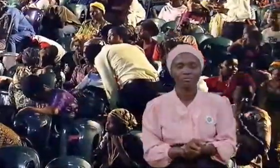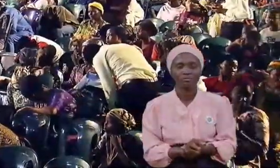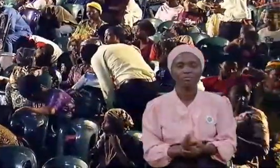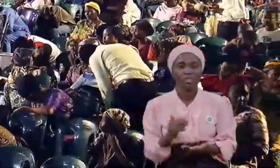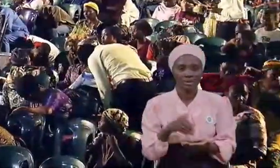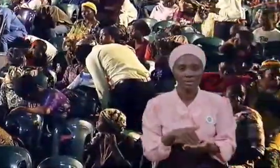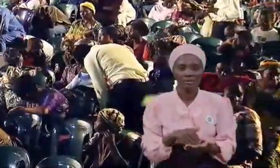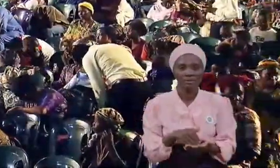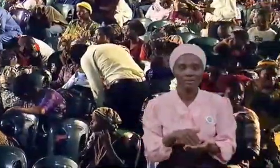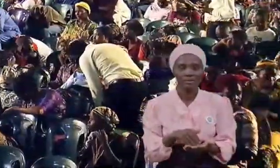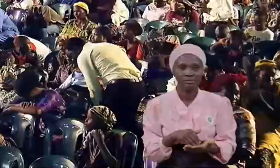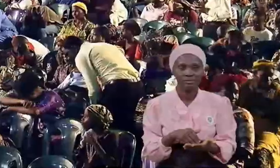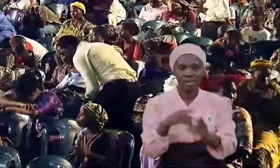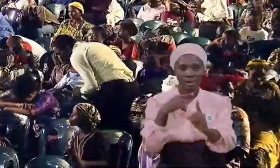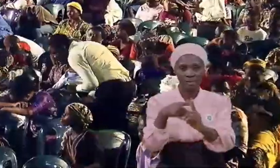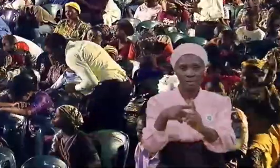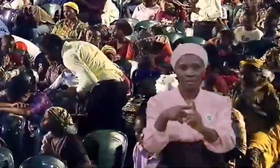Plus 234